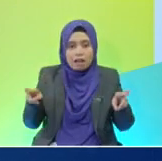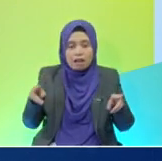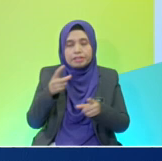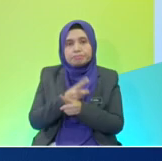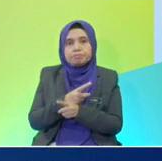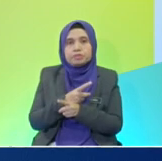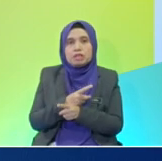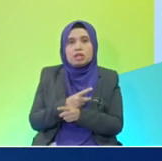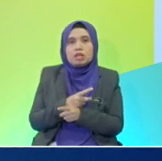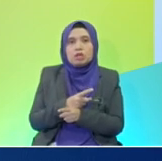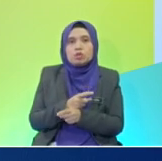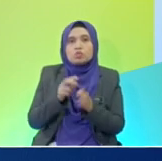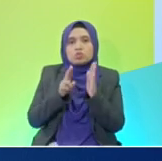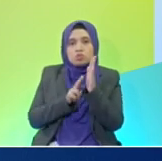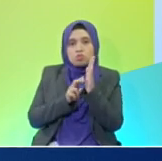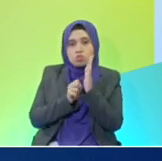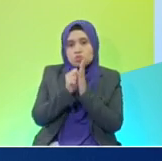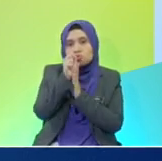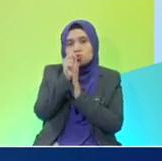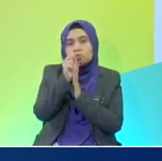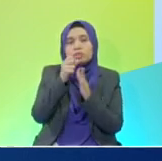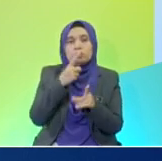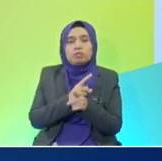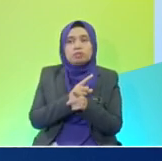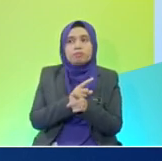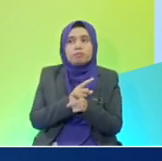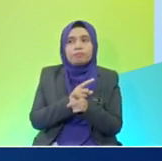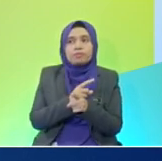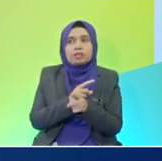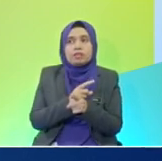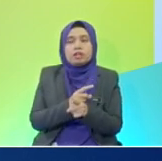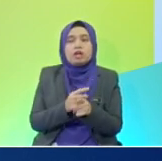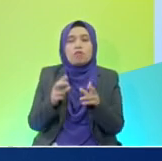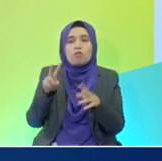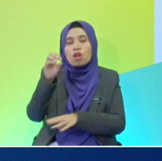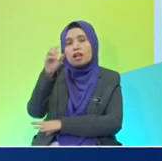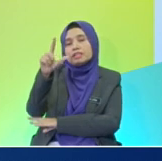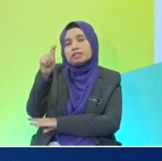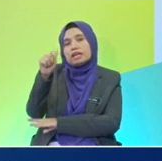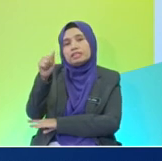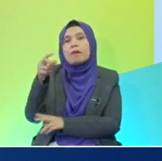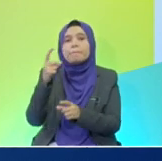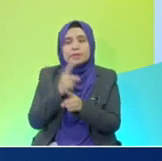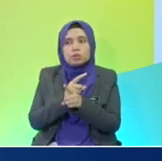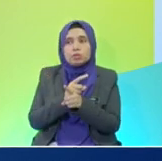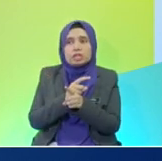suhu di Jawa betul botak harus terus betul tekanan betul keterusan